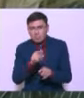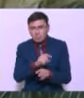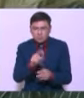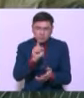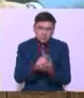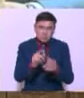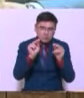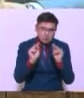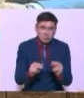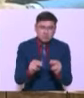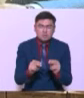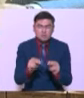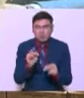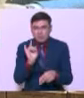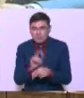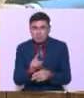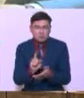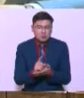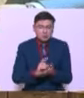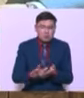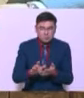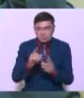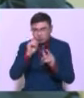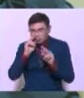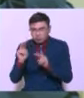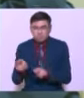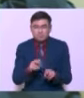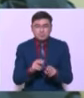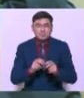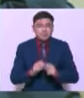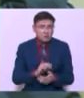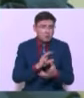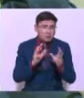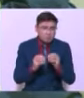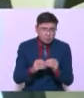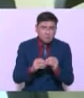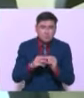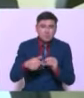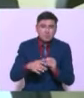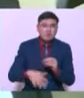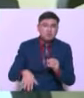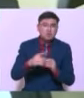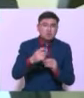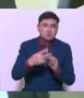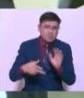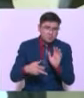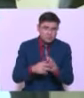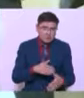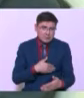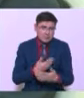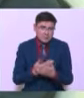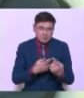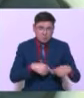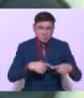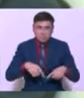около 230 представителей общественного фонда «Саламат Тыель». Отмечу, на данный момент в регионе работает около 120 активных